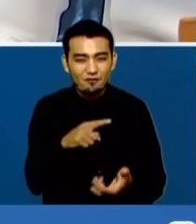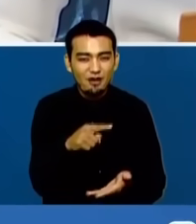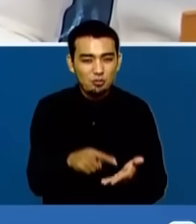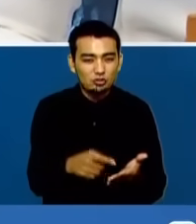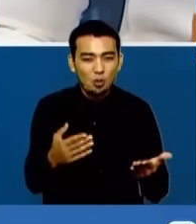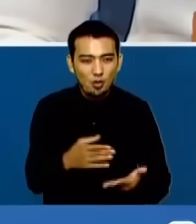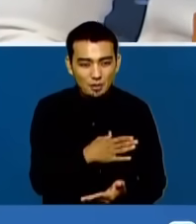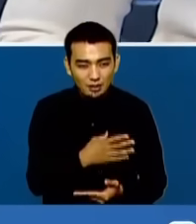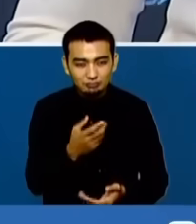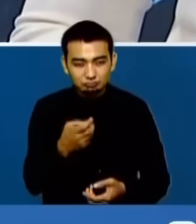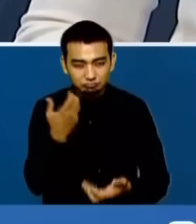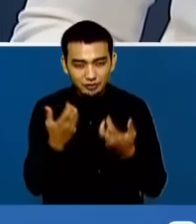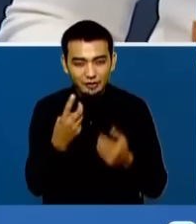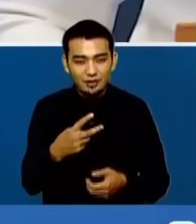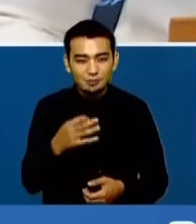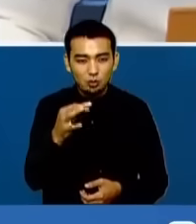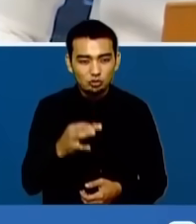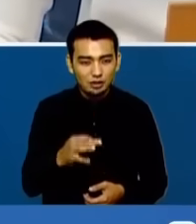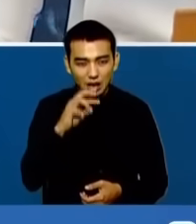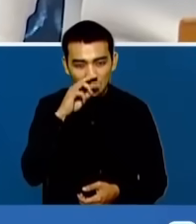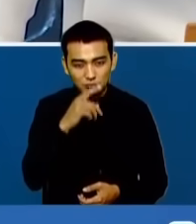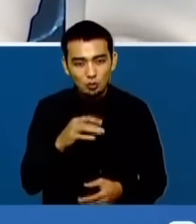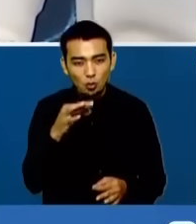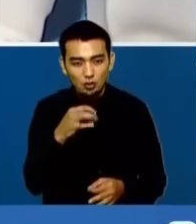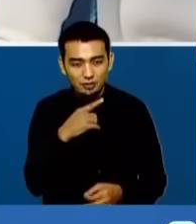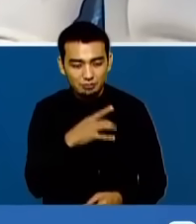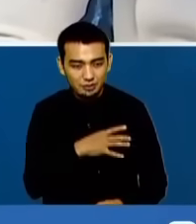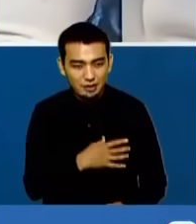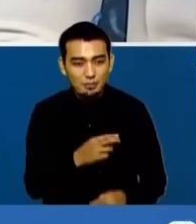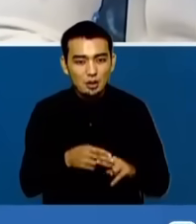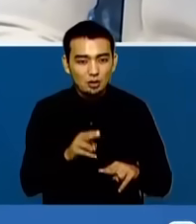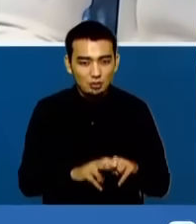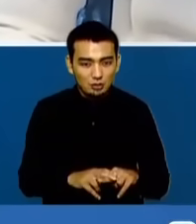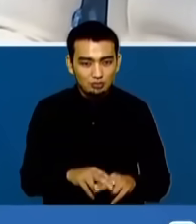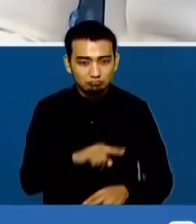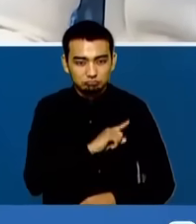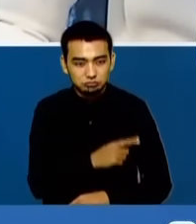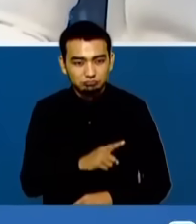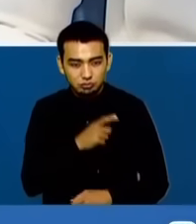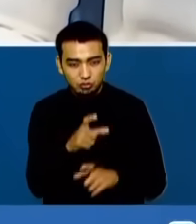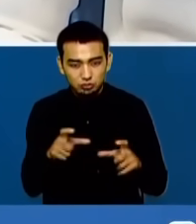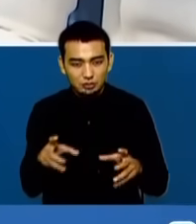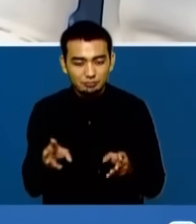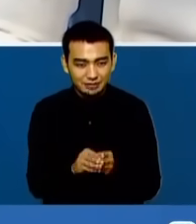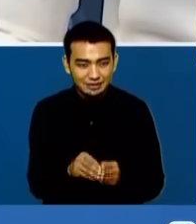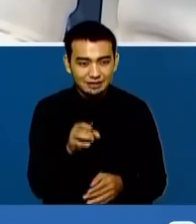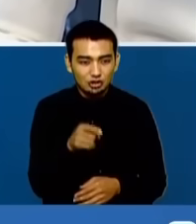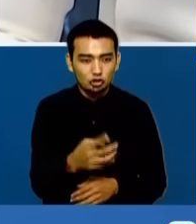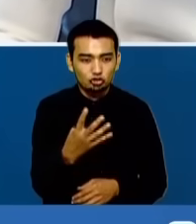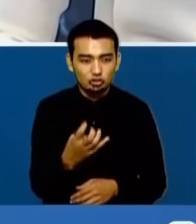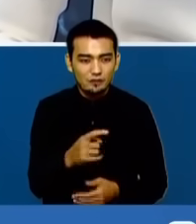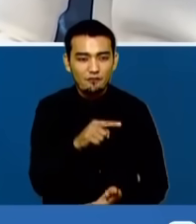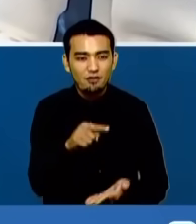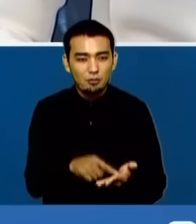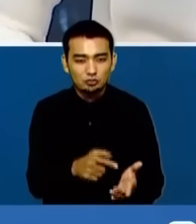келе, сауалдардың 20% қате деген қорытынды жасаған. Сол үшін мықты мамандардың басын қосып, 1400 сұрақ әзірлепті.